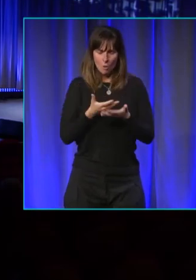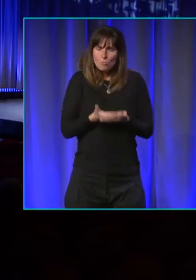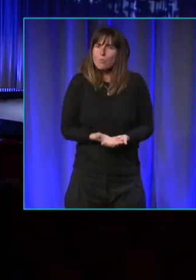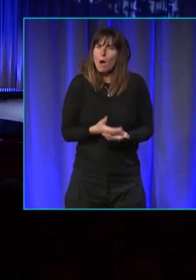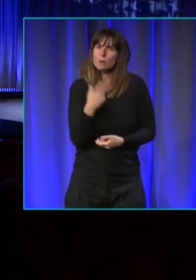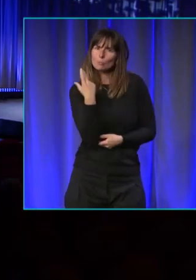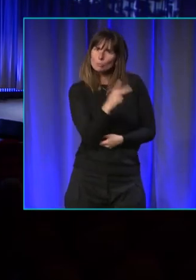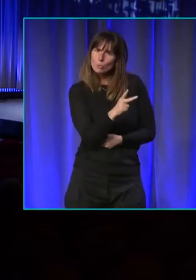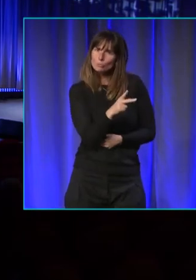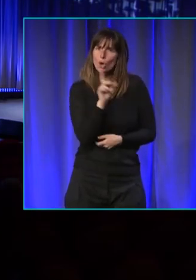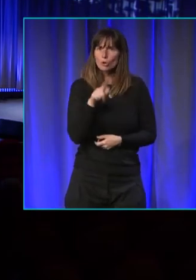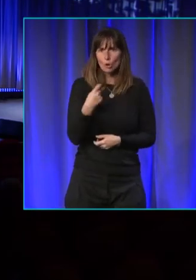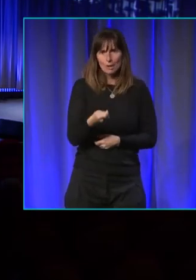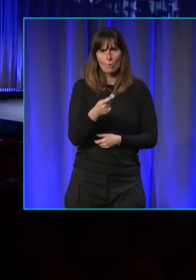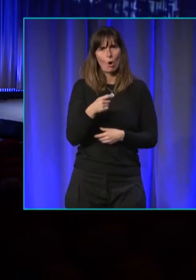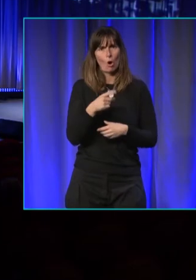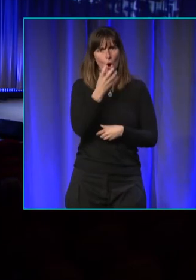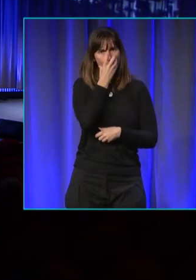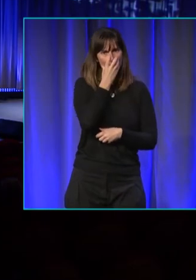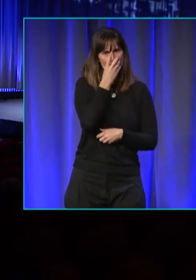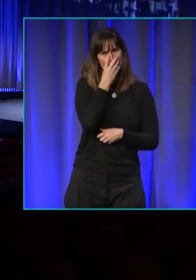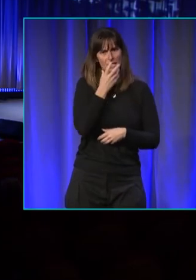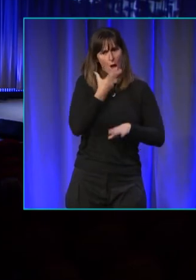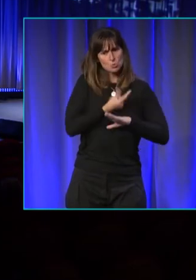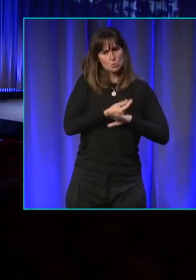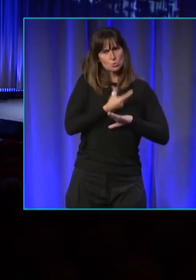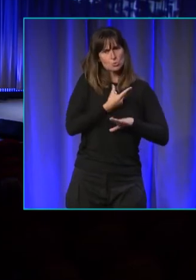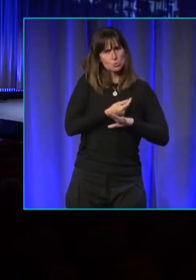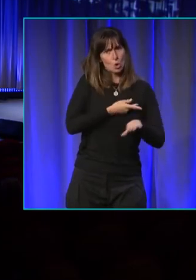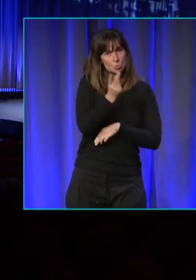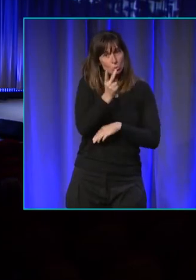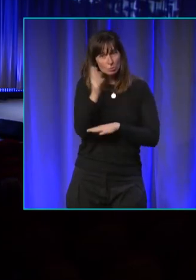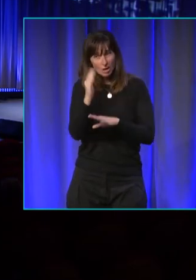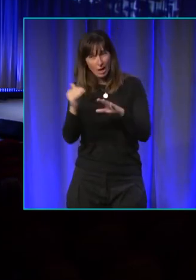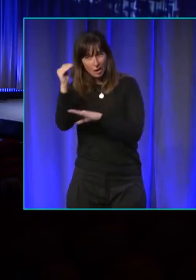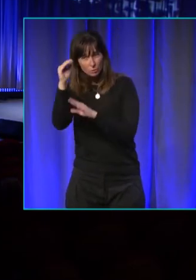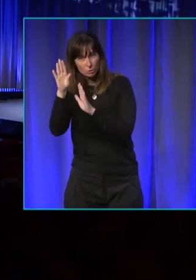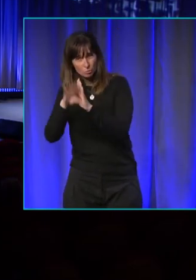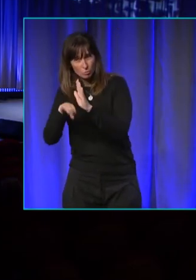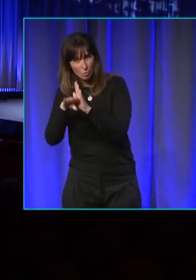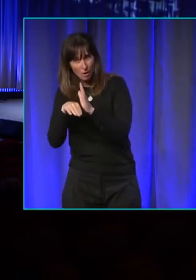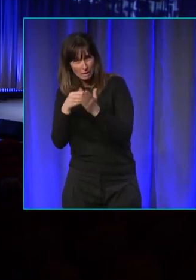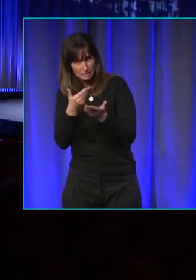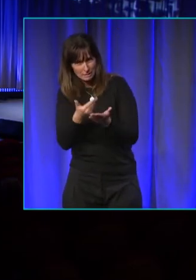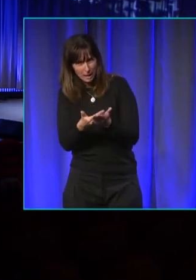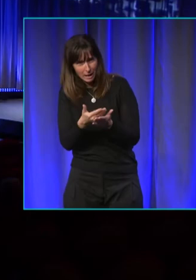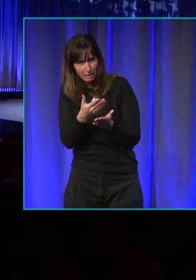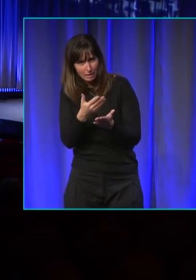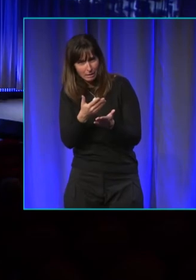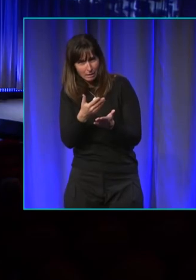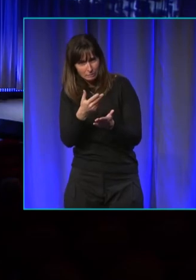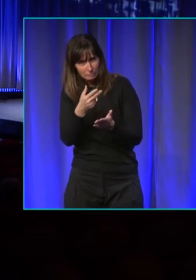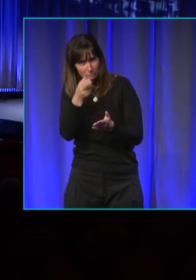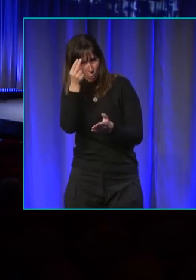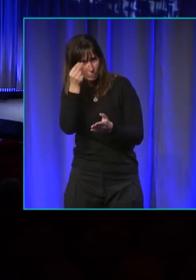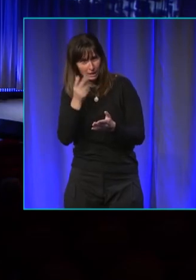consommer plus d'oxygène qu'un adulte, à mon avis. Alors, je ne sais pas si c'est. Si mon raisonnement est bon. Alors, sur un